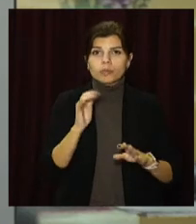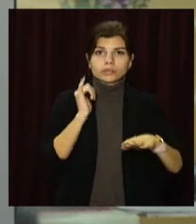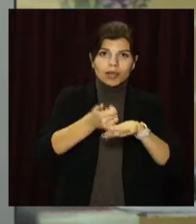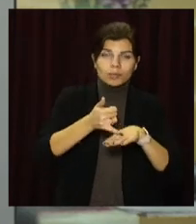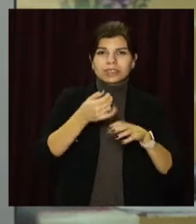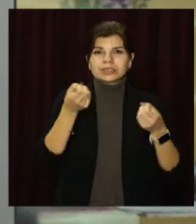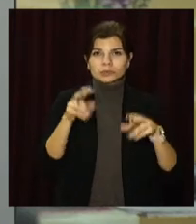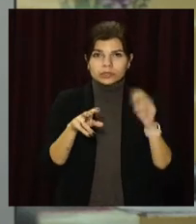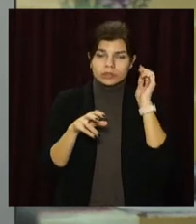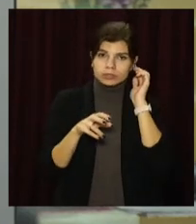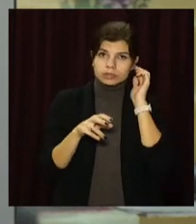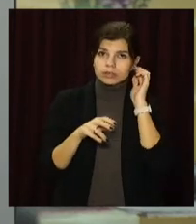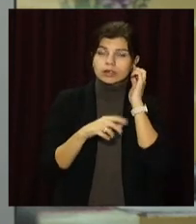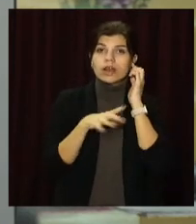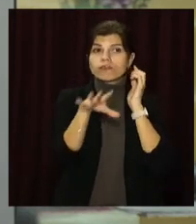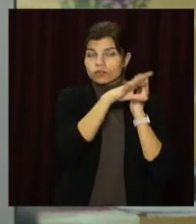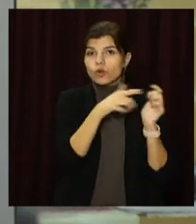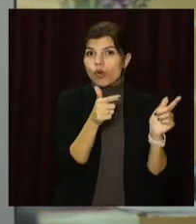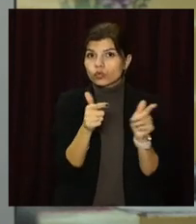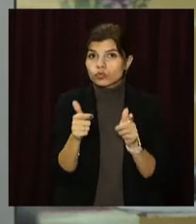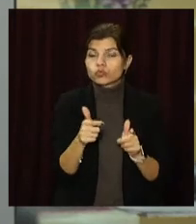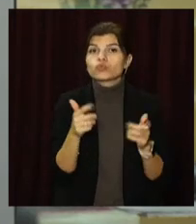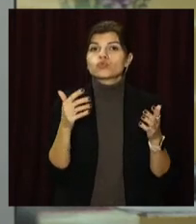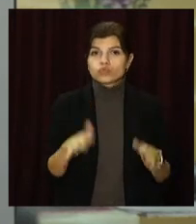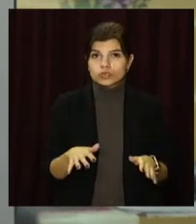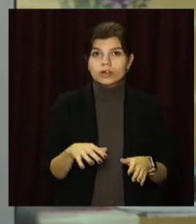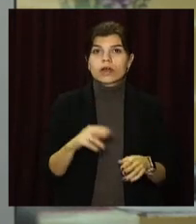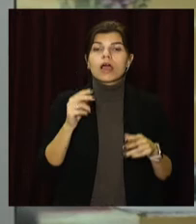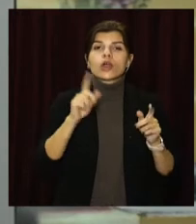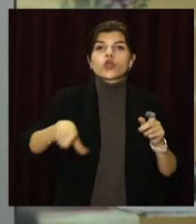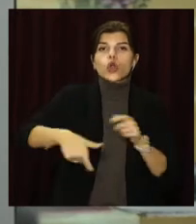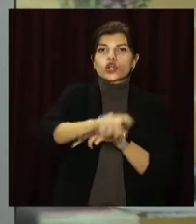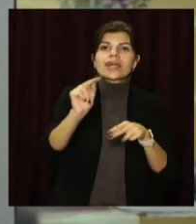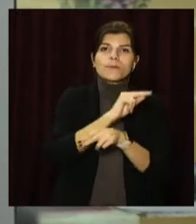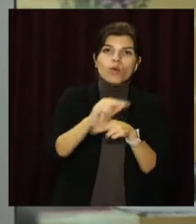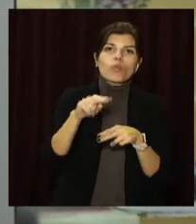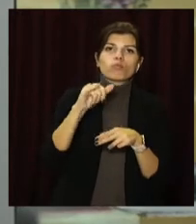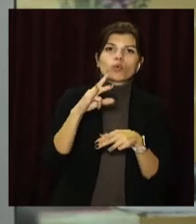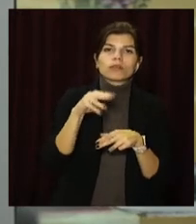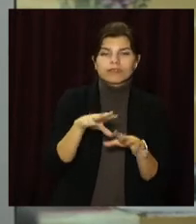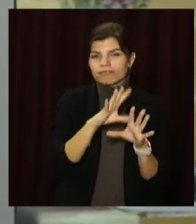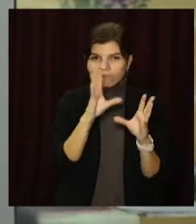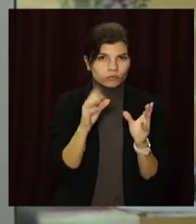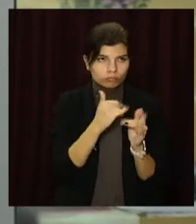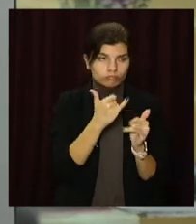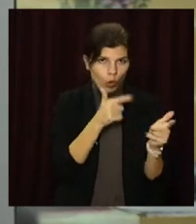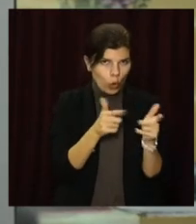У меліоративному, де дислокується один із дорожньо-ремонтних пунктів, побував наш Олександр Тущенко.